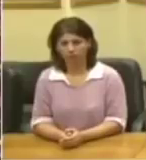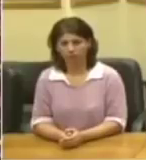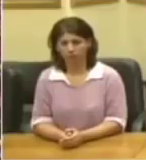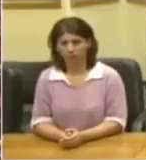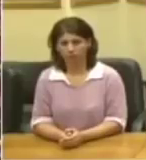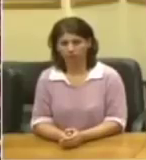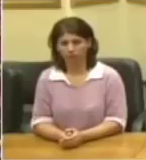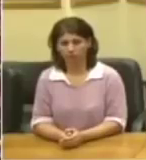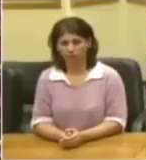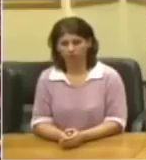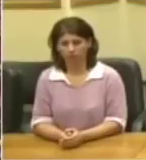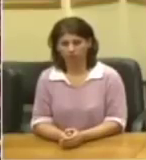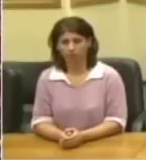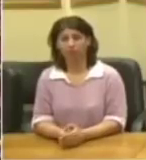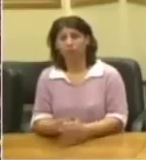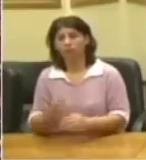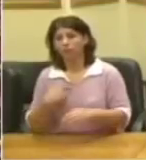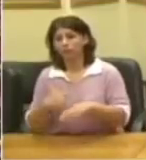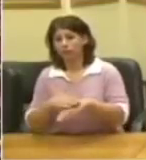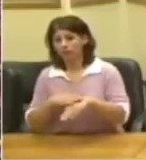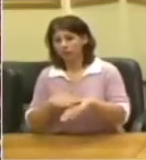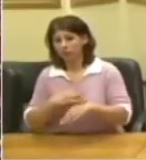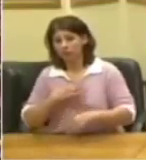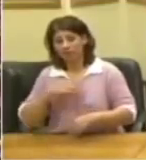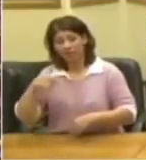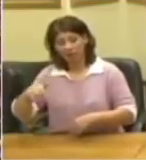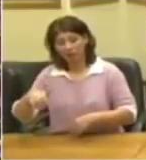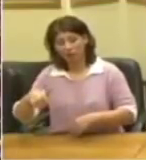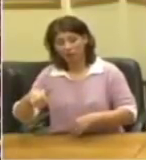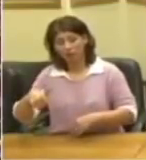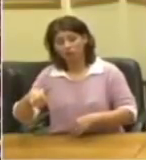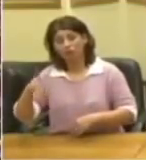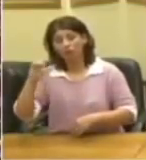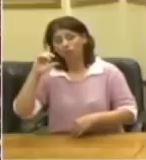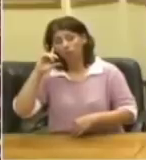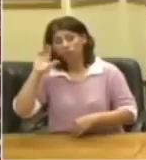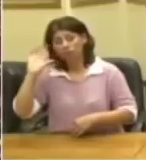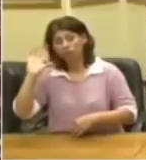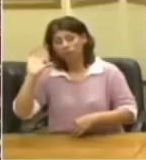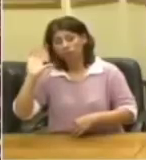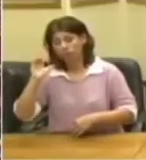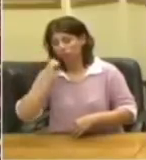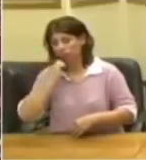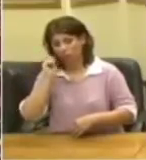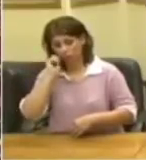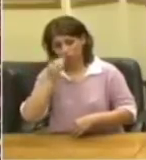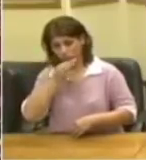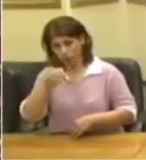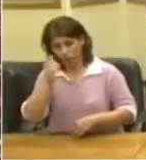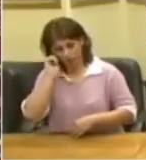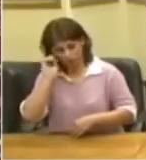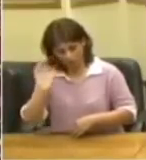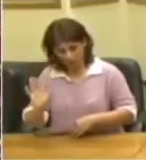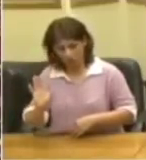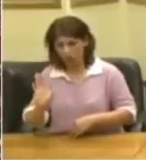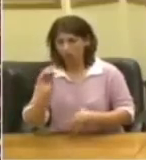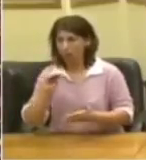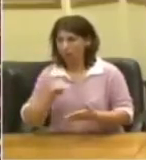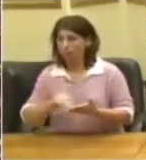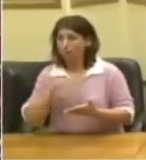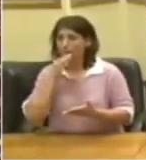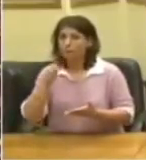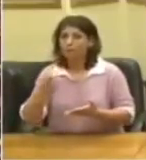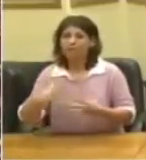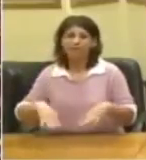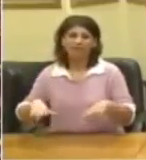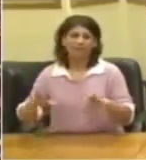τίποτα. Με συγχωρείτε που ανάφερα προηγουμένα το όνομά σας. Αντελήφθην, να είστε καλά. Παρακαλώ, επαναλαμβάνω, μην δίνουμε τροφή